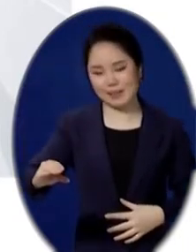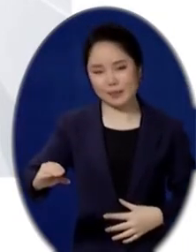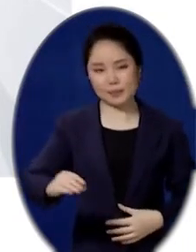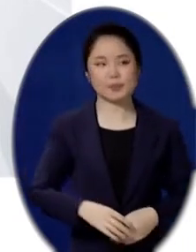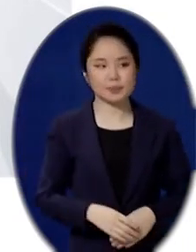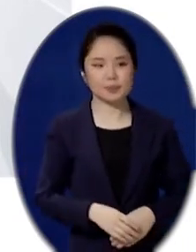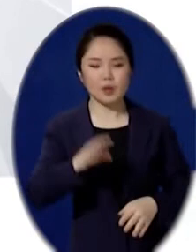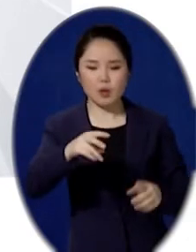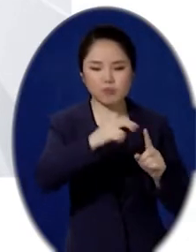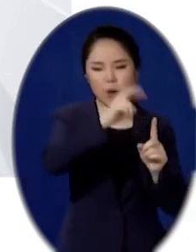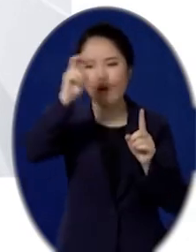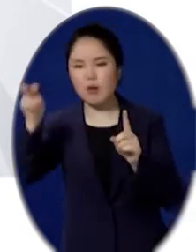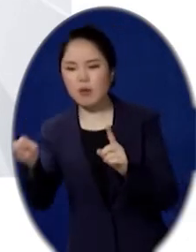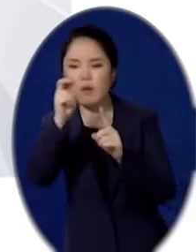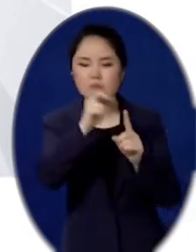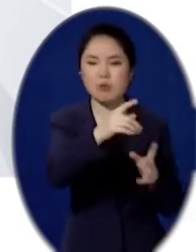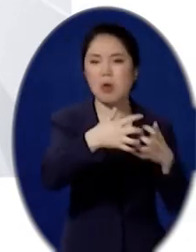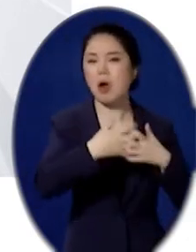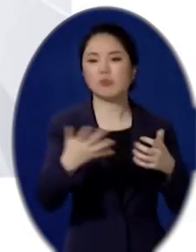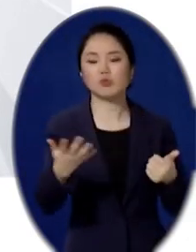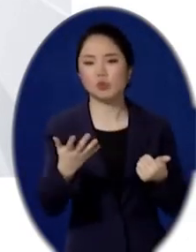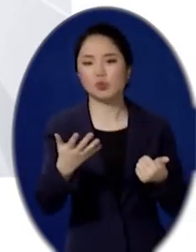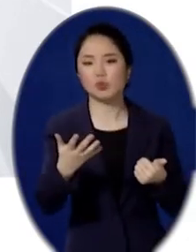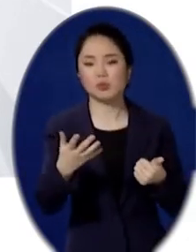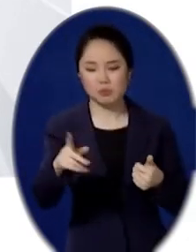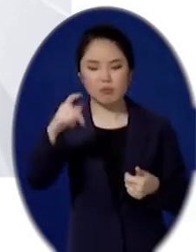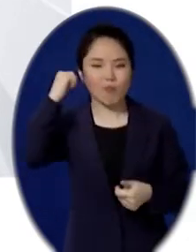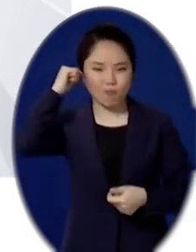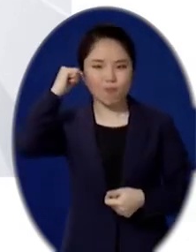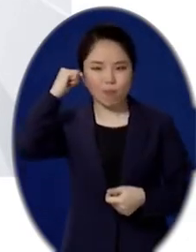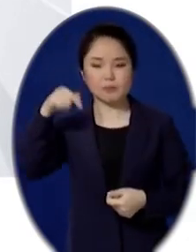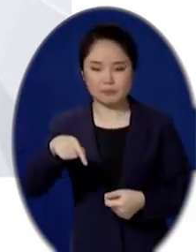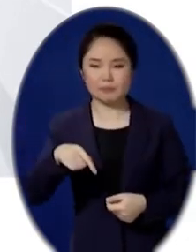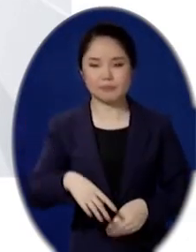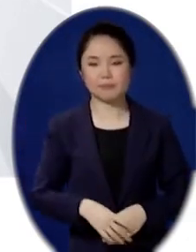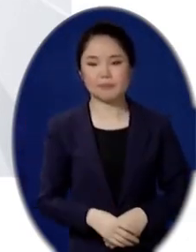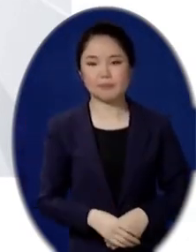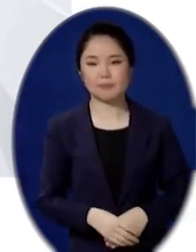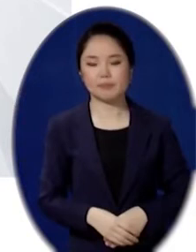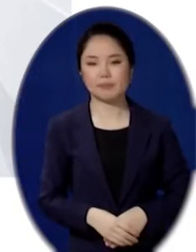За, авирт дүүжлэгдэж тоглодог амтан маань сармөгчин шүү дээ хүүхдүүдээ.